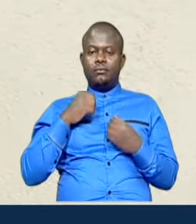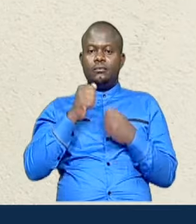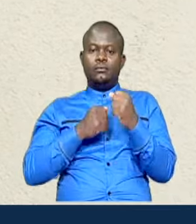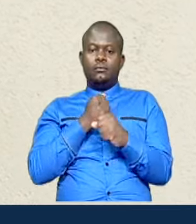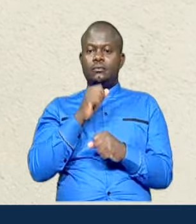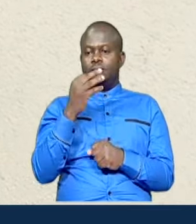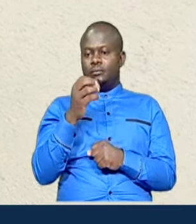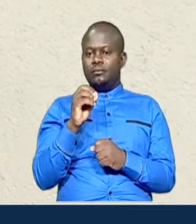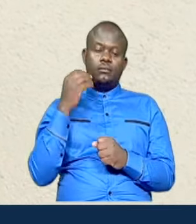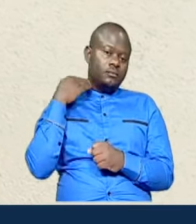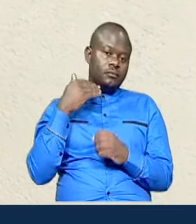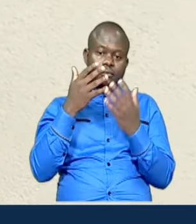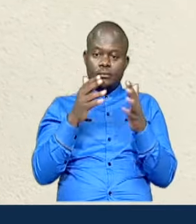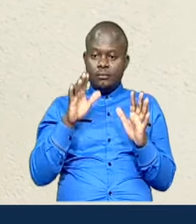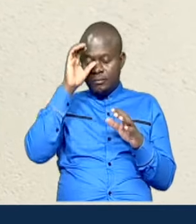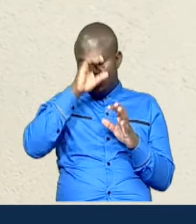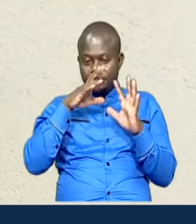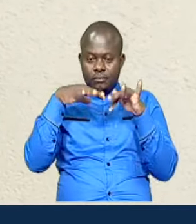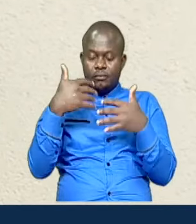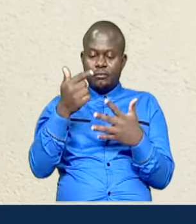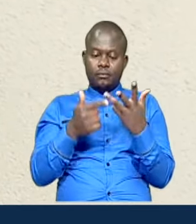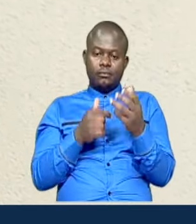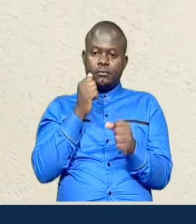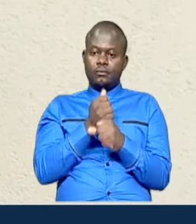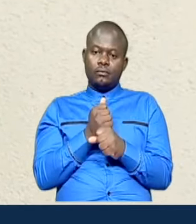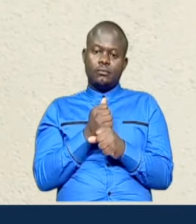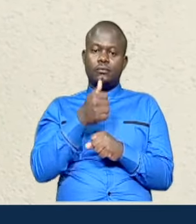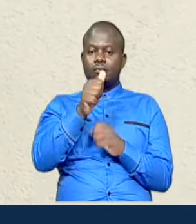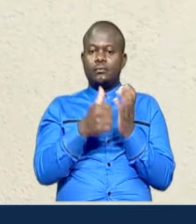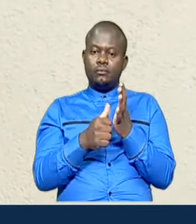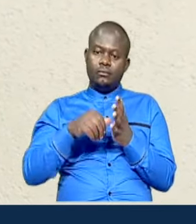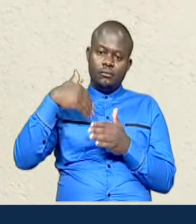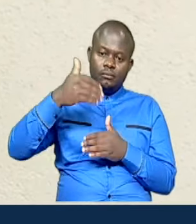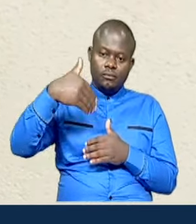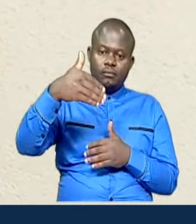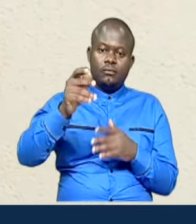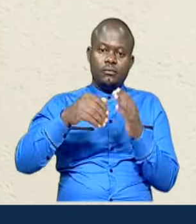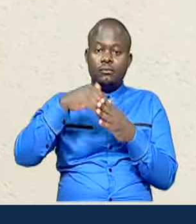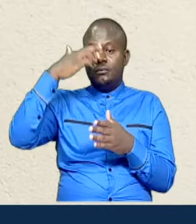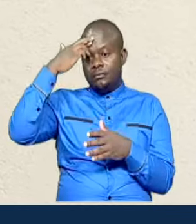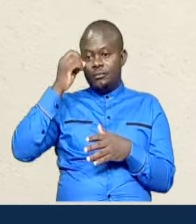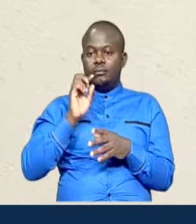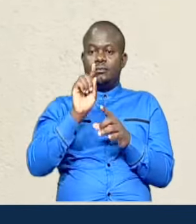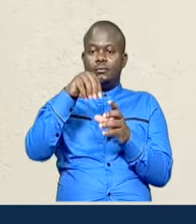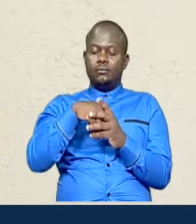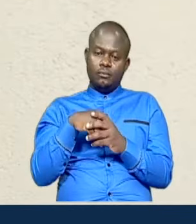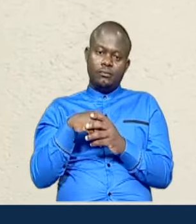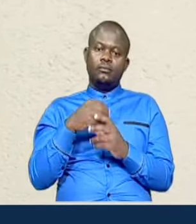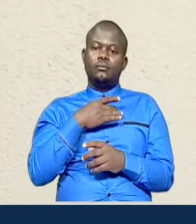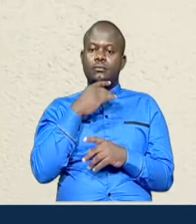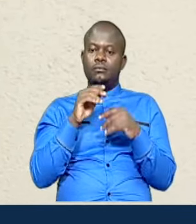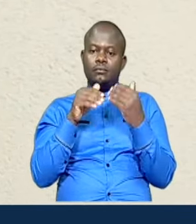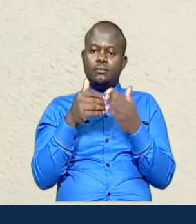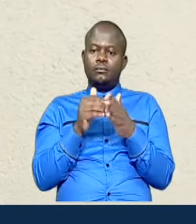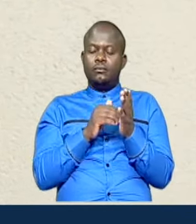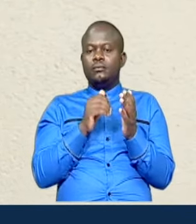jenoside irangiye bashaka uburyo ibyo bintu bikorwa biriya bibazo bihora biza abantu bagiye kwibuka cyangwa iyo bagiye muriza gusura abaturage